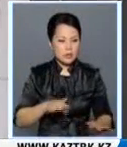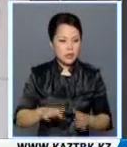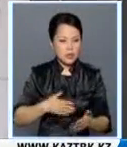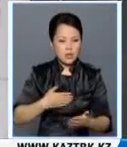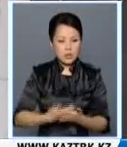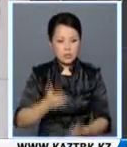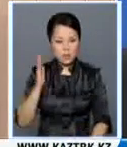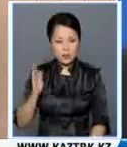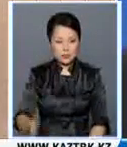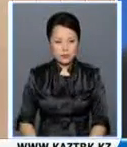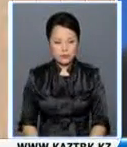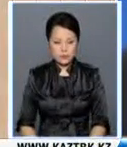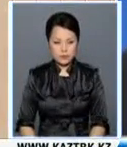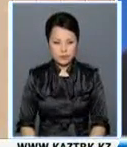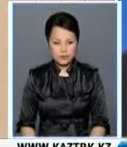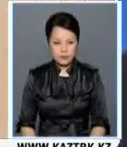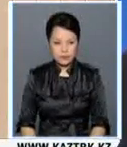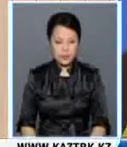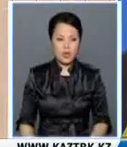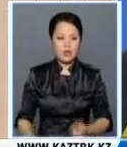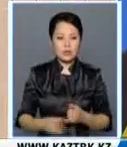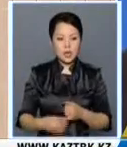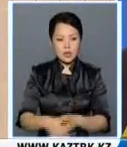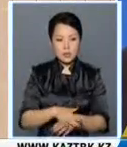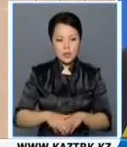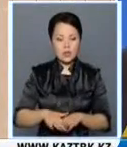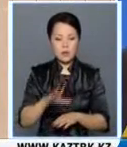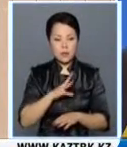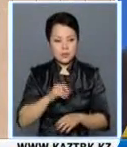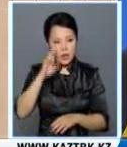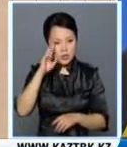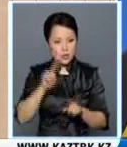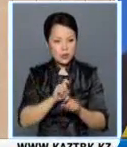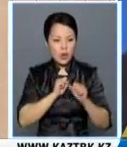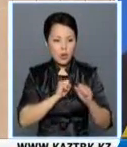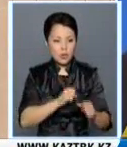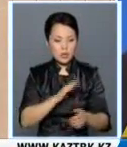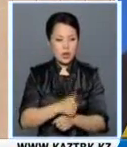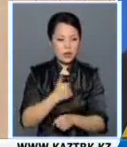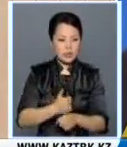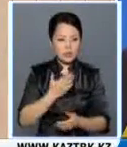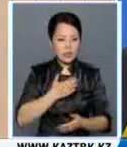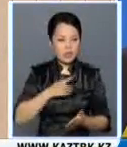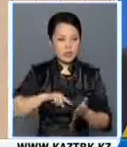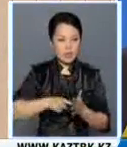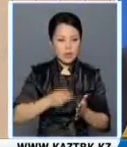көрініс тапты. Ел мен жерді қорғау басты мәселе. Мынау келешек болашақ